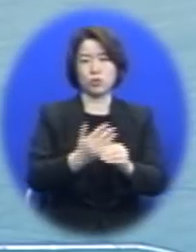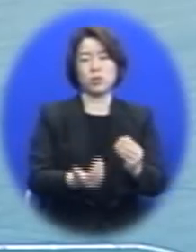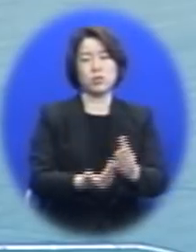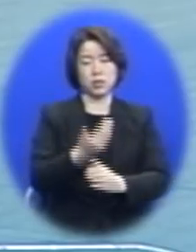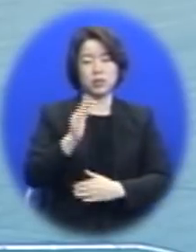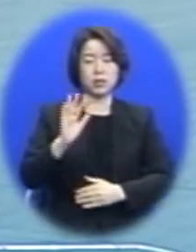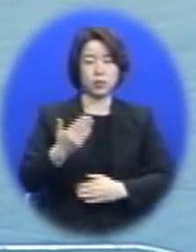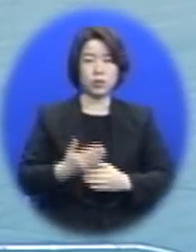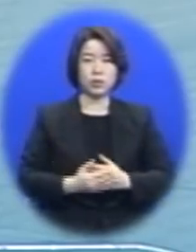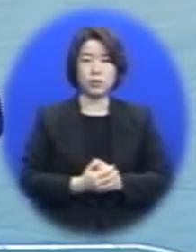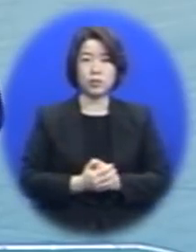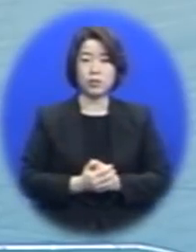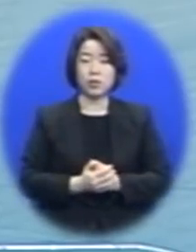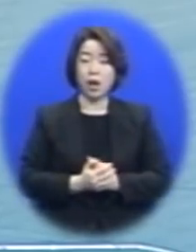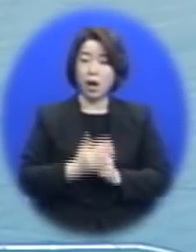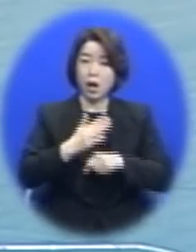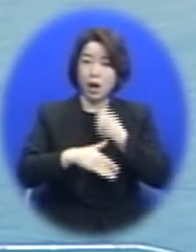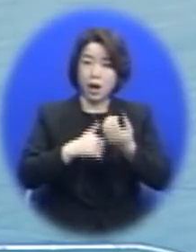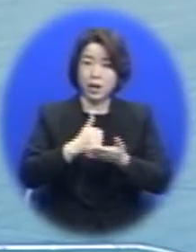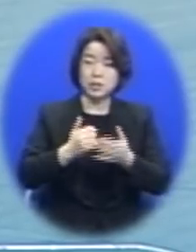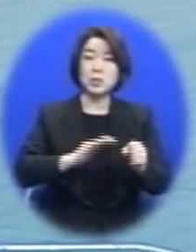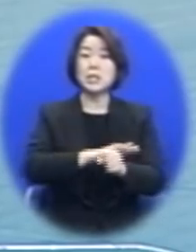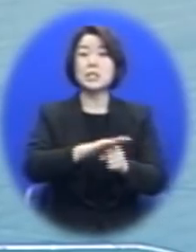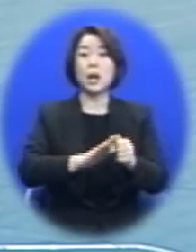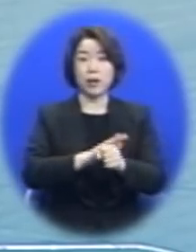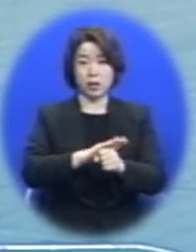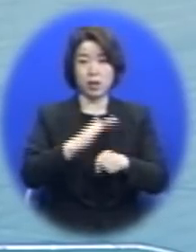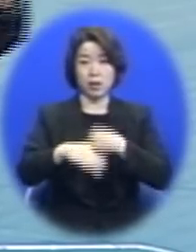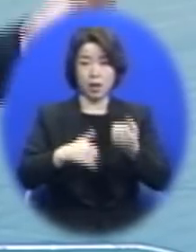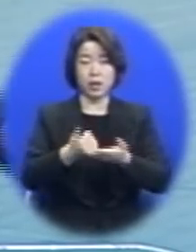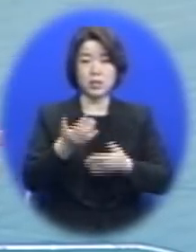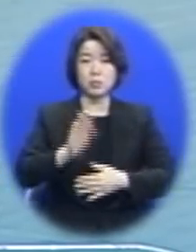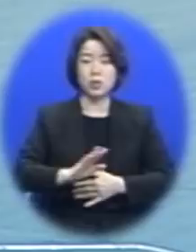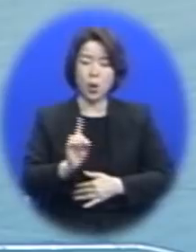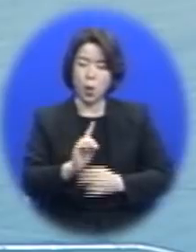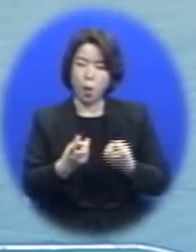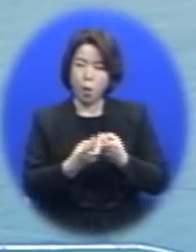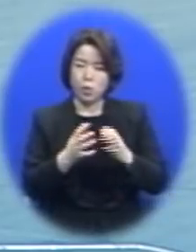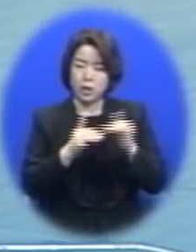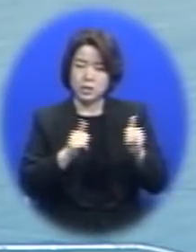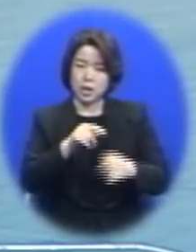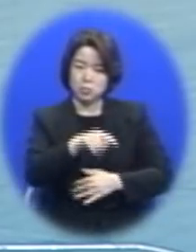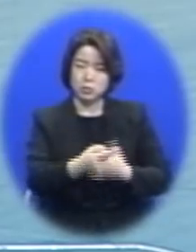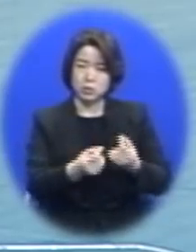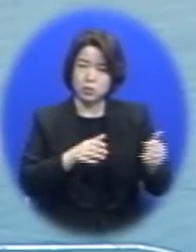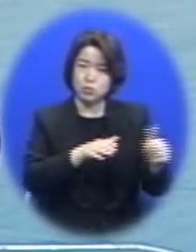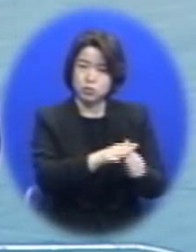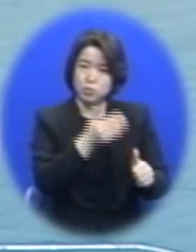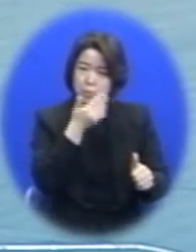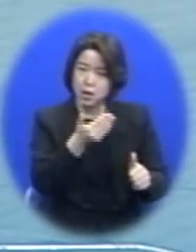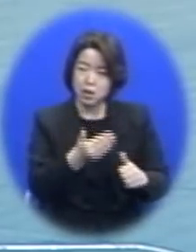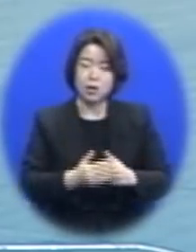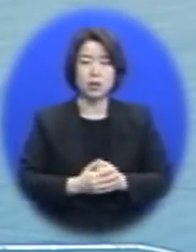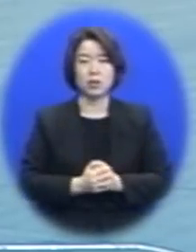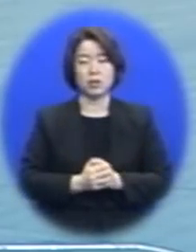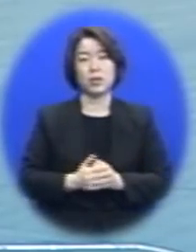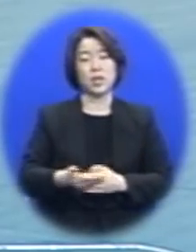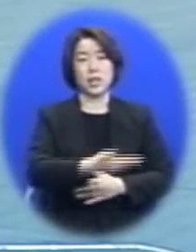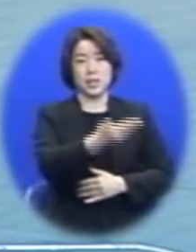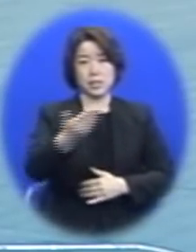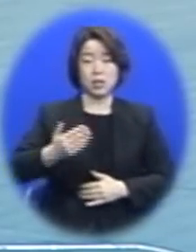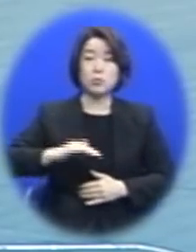것입니다 안에 하나님이 사랑의 하나님이신 데에 어떻게 사람을 그렇게 죽일 수가 있나 여러분